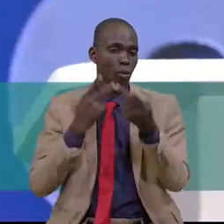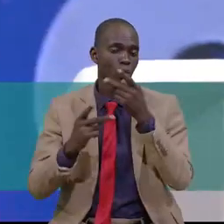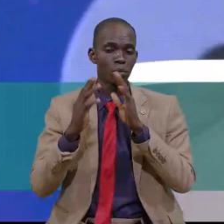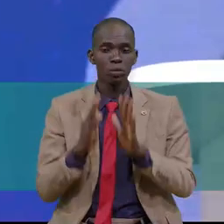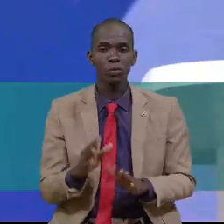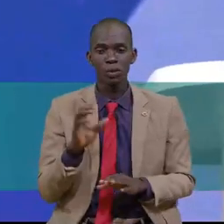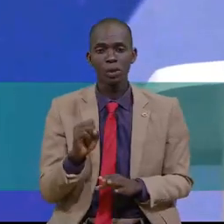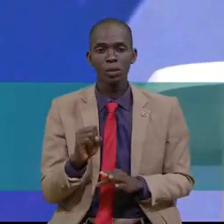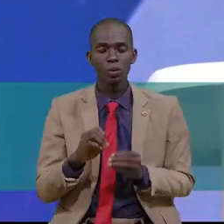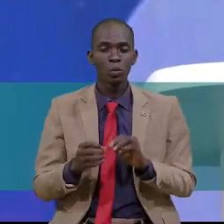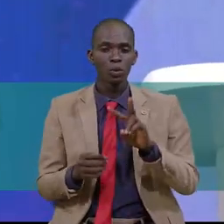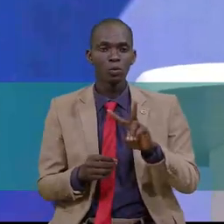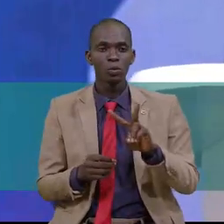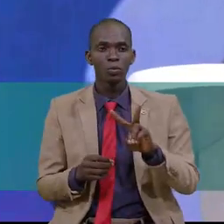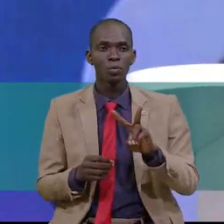verset 2.